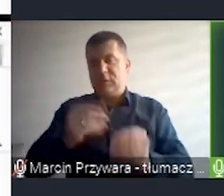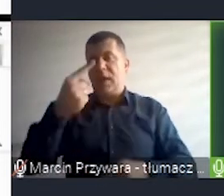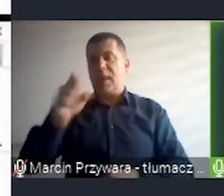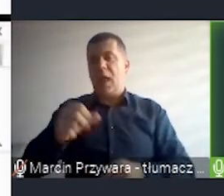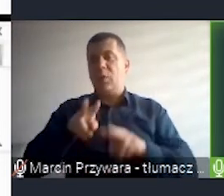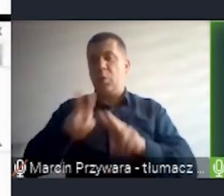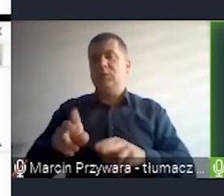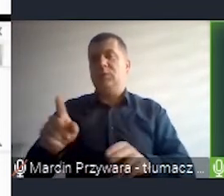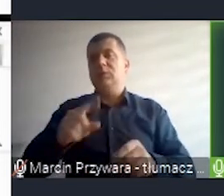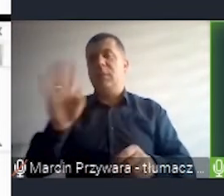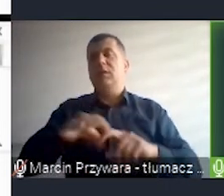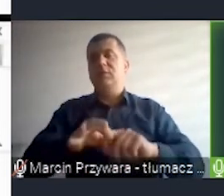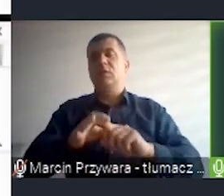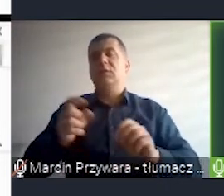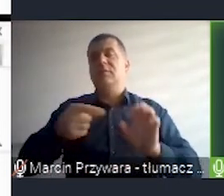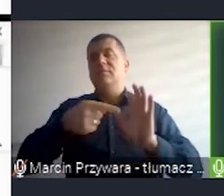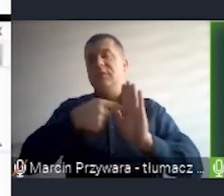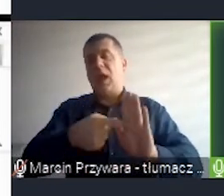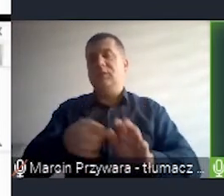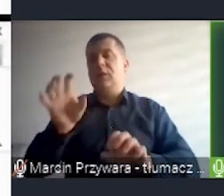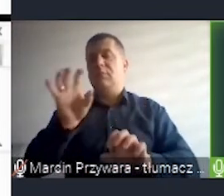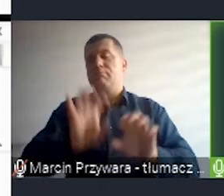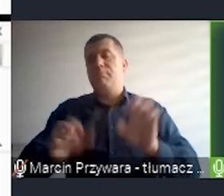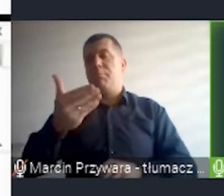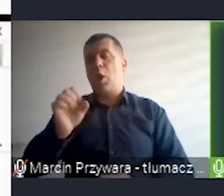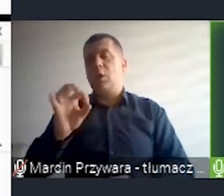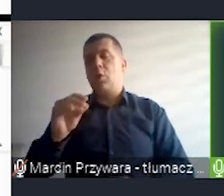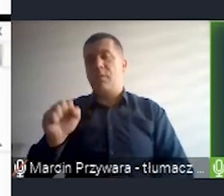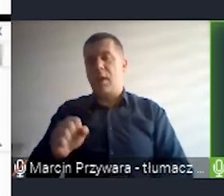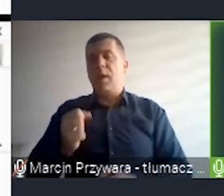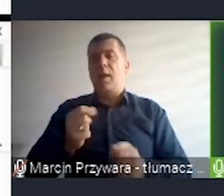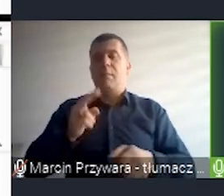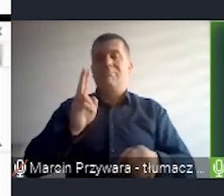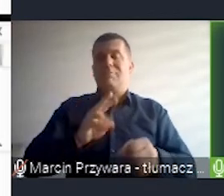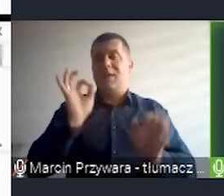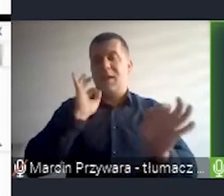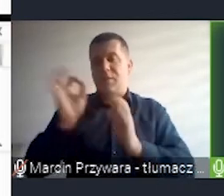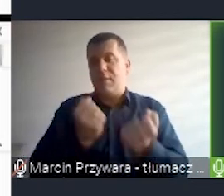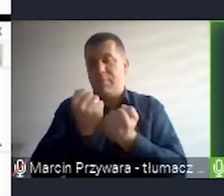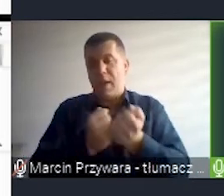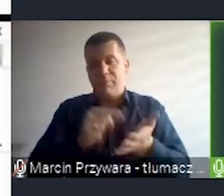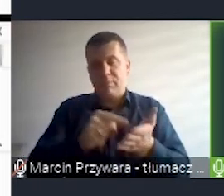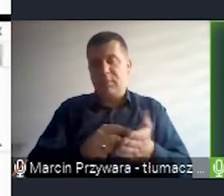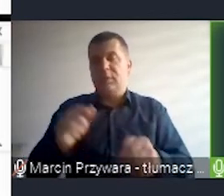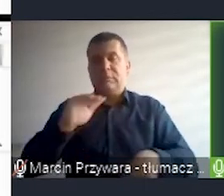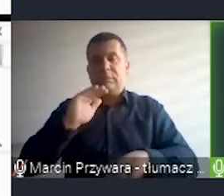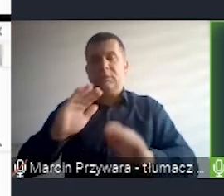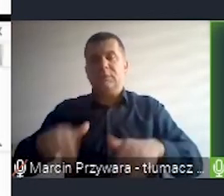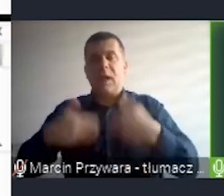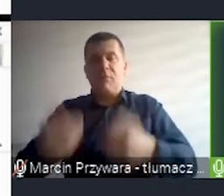uczestników związane ze wskaźnikami i z monitorowaniem? Czy dane papierowe są zgodne z danymi sprawozdanymi